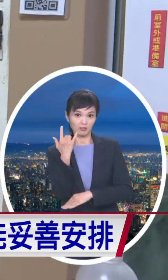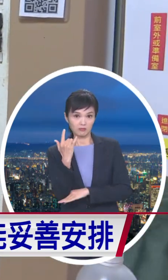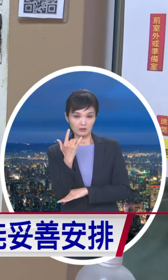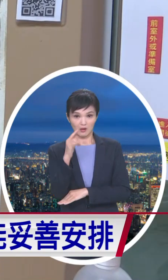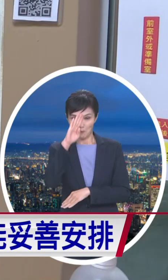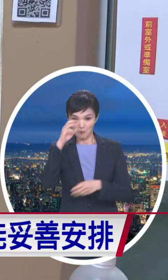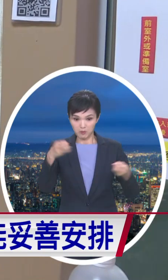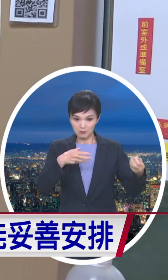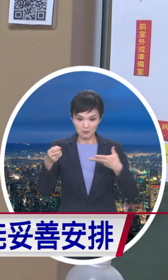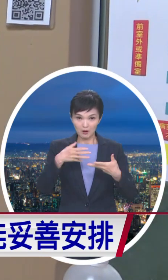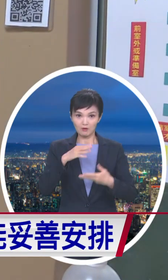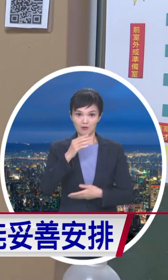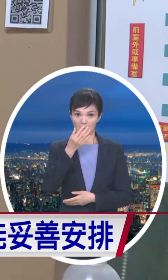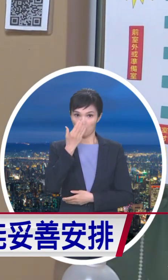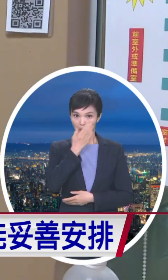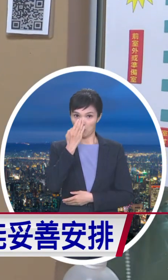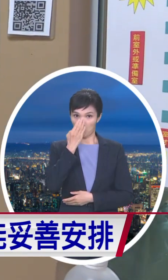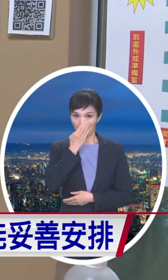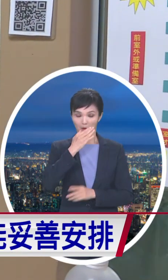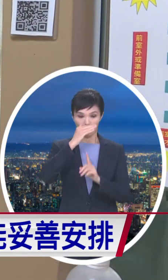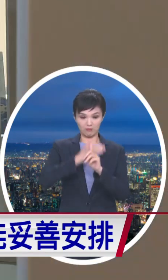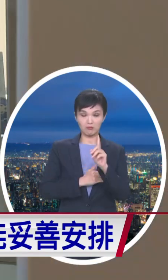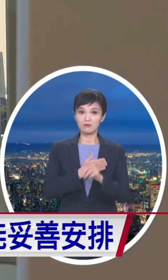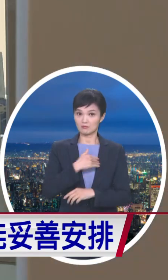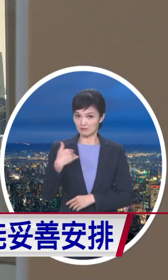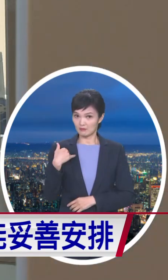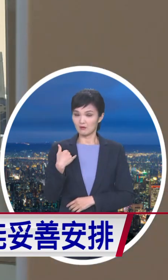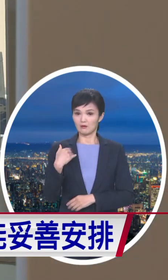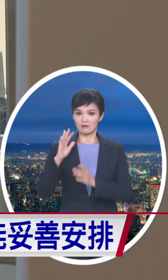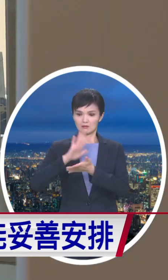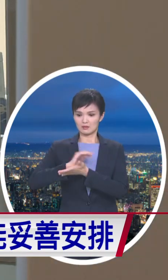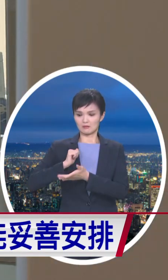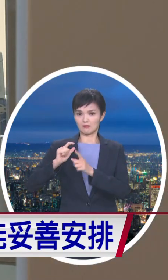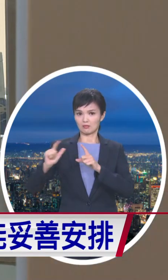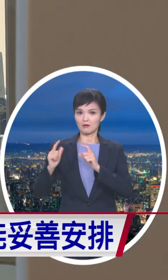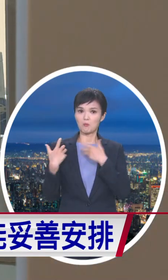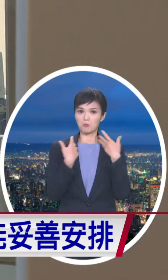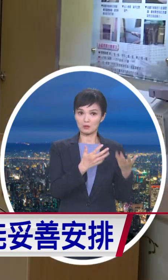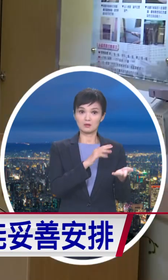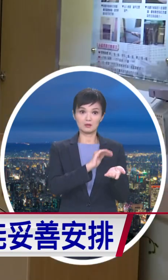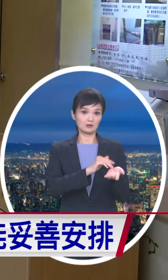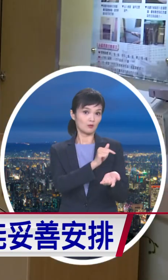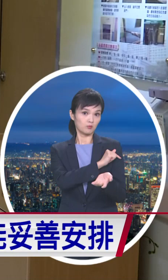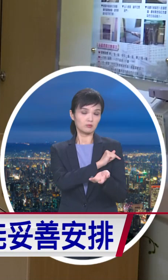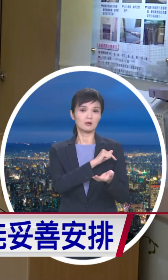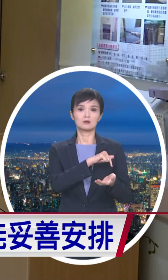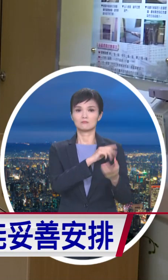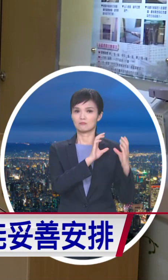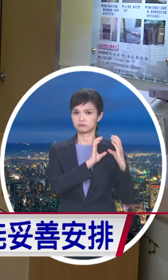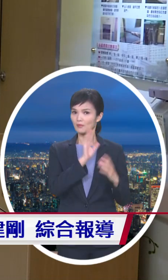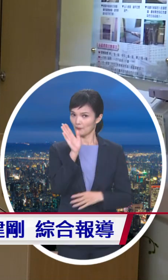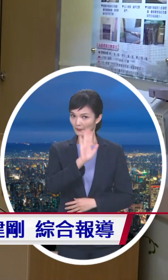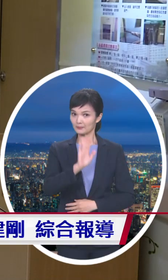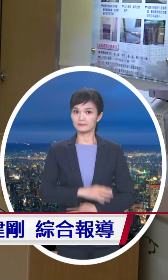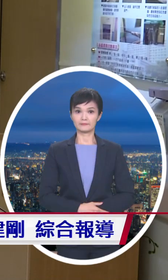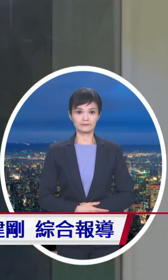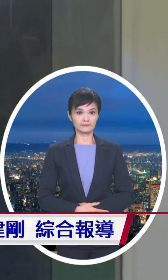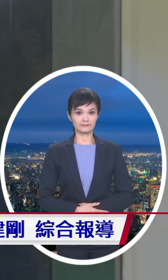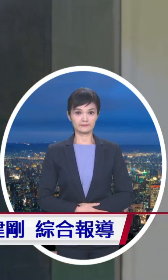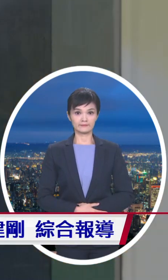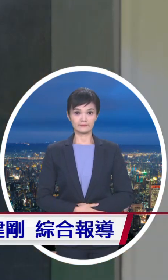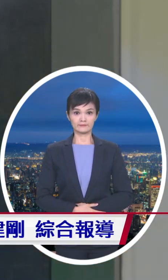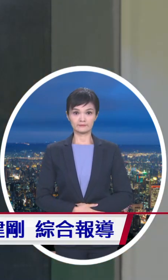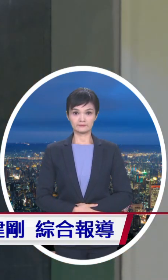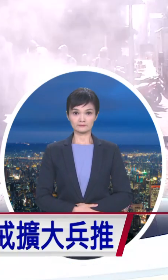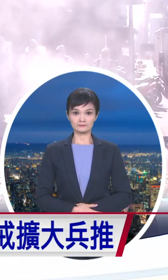聚所带来的感染风险，避免再将庞大压力交由已经疲惫不堪的医护来负担。记者朱凤芝、钟建刚综